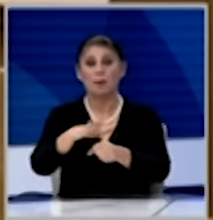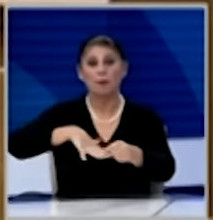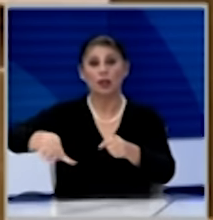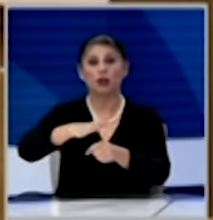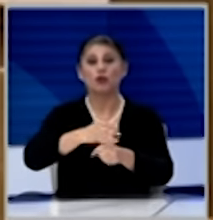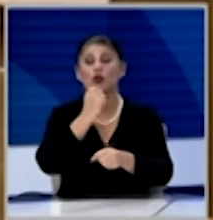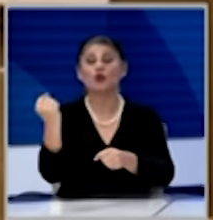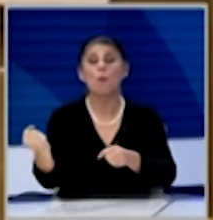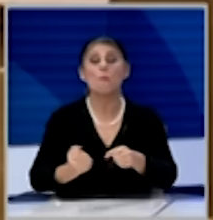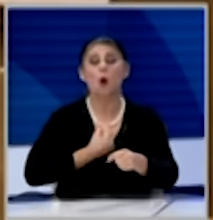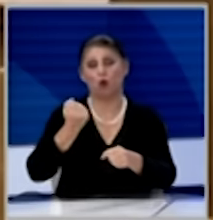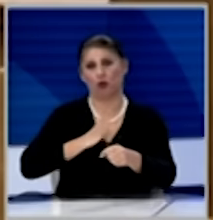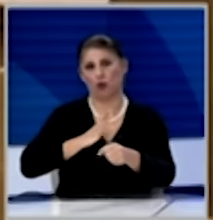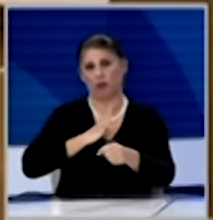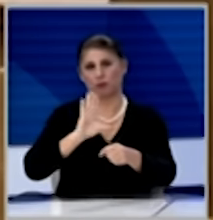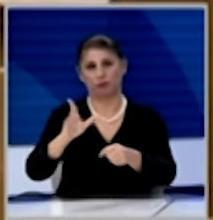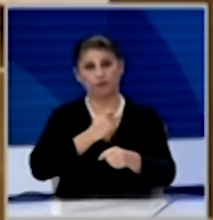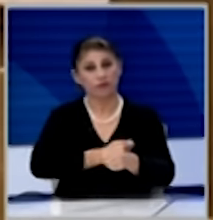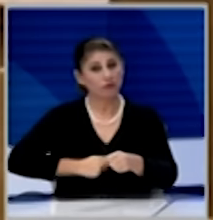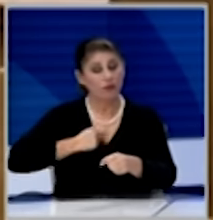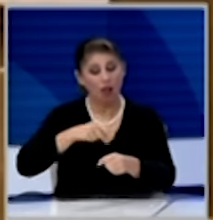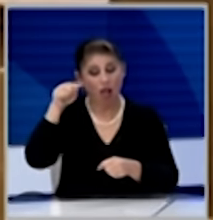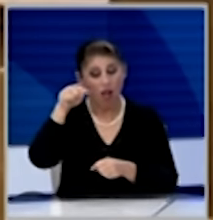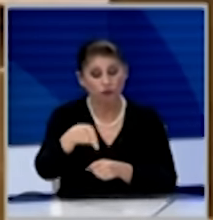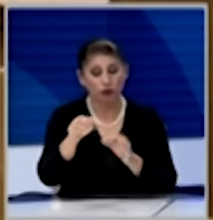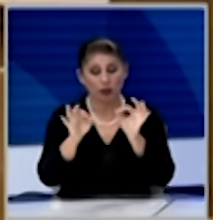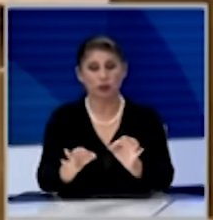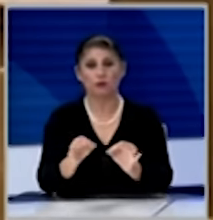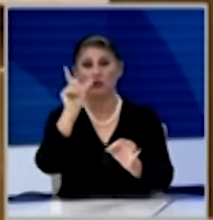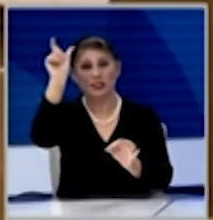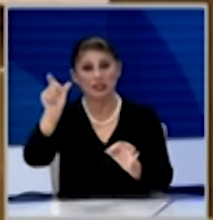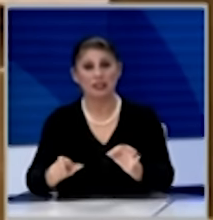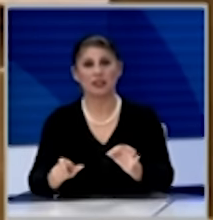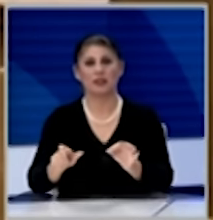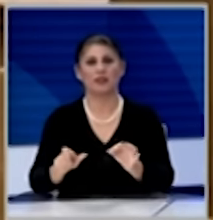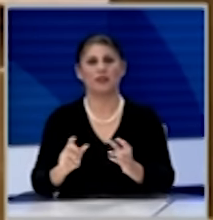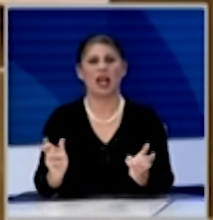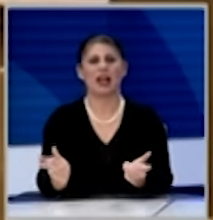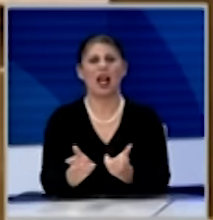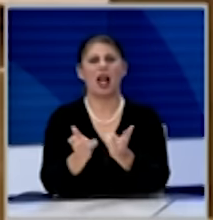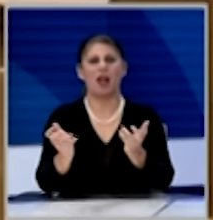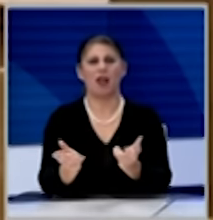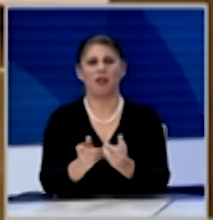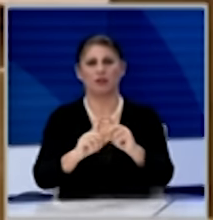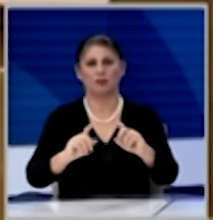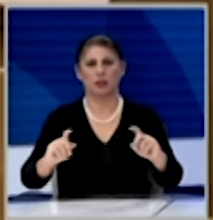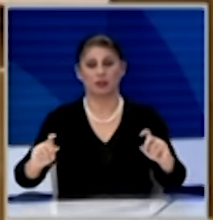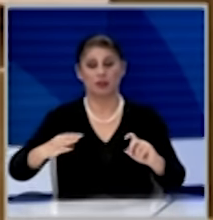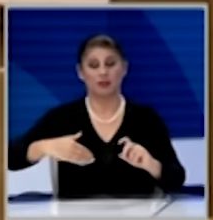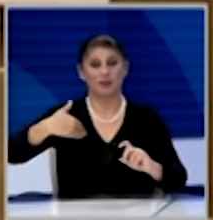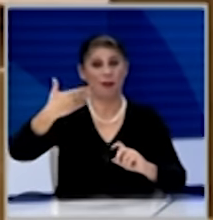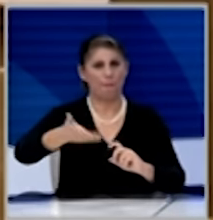των ανθρώπων και δυστυχώς αυτή ακριβώς είναι και η ίδια καύσιμη ύλη για τις επόμενες